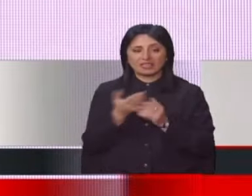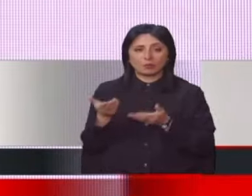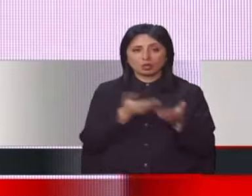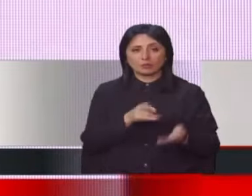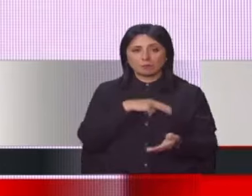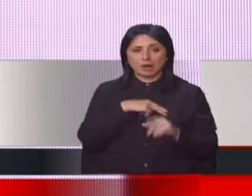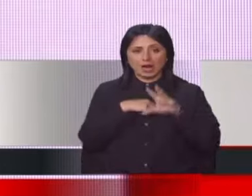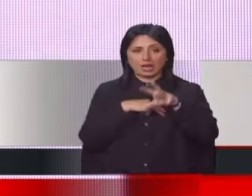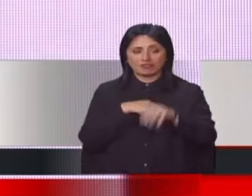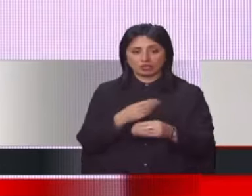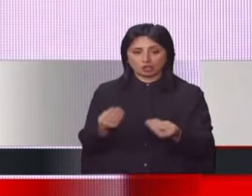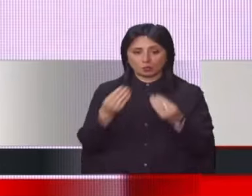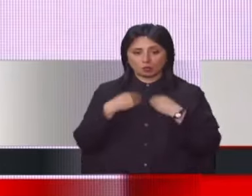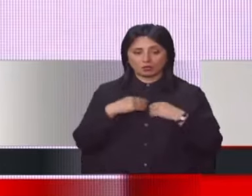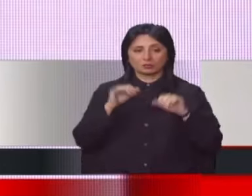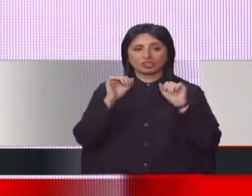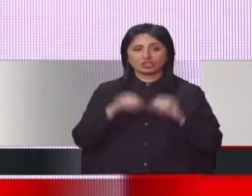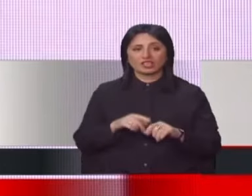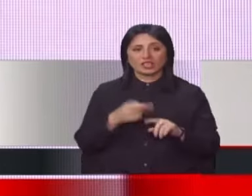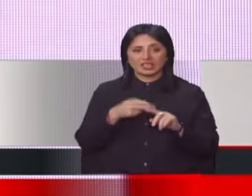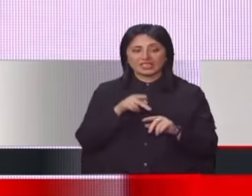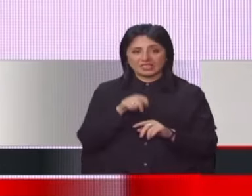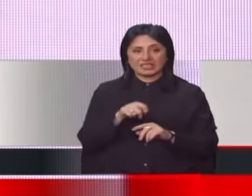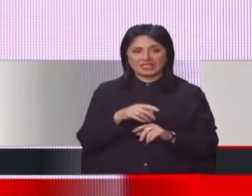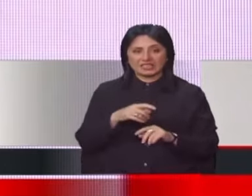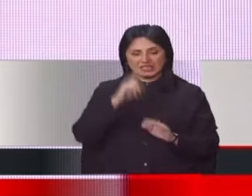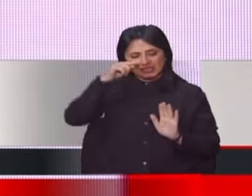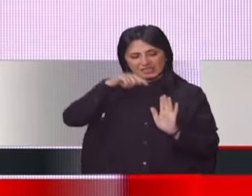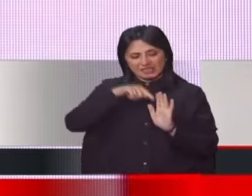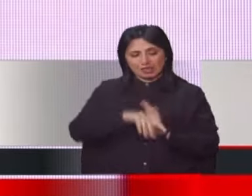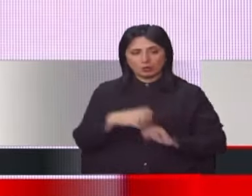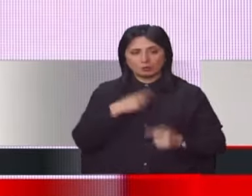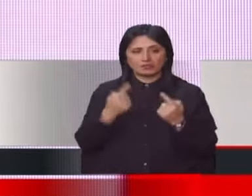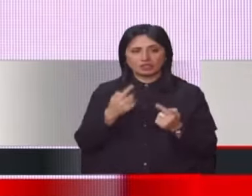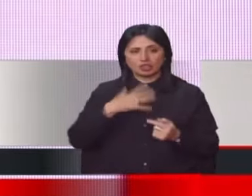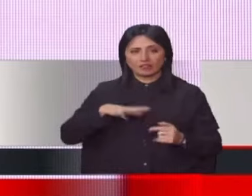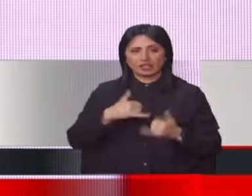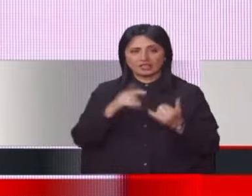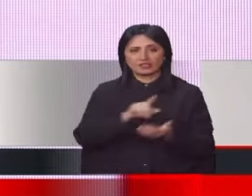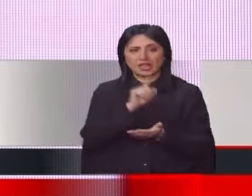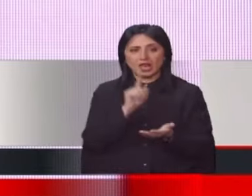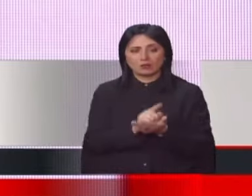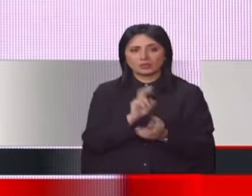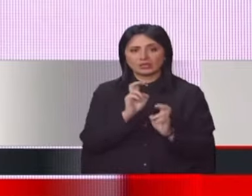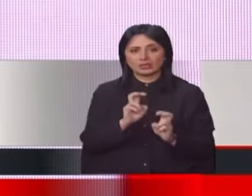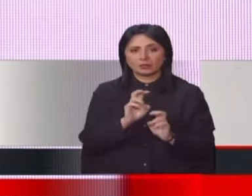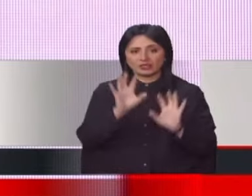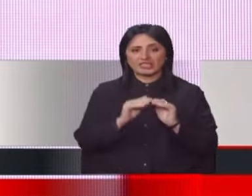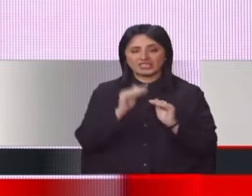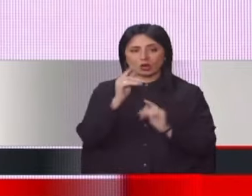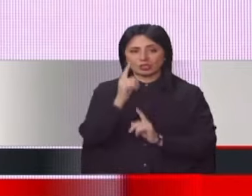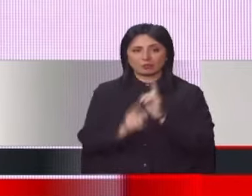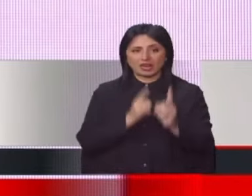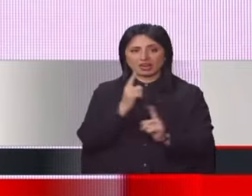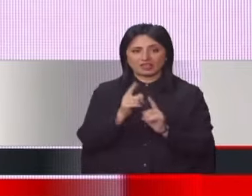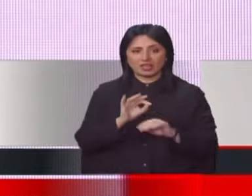მოწვევის პარლამენტშივე მოგვცემს შესაძლებლობას, რომ ის ძირეული და მნიშვნელოვანი ქვეყნისთვის აუცილებელი საკონსტიტუციო